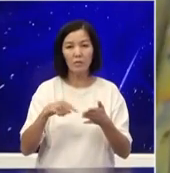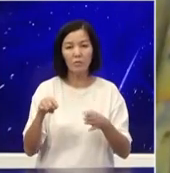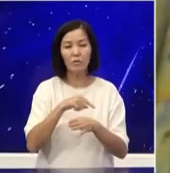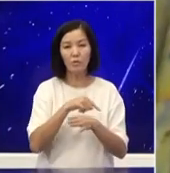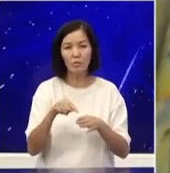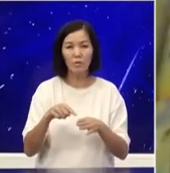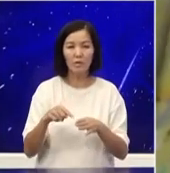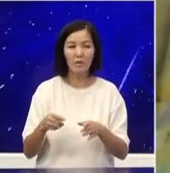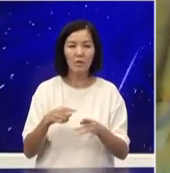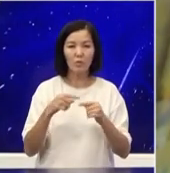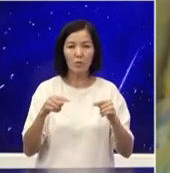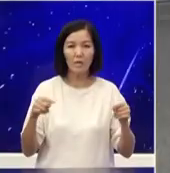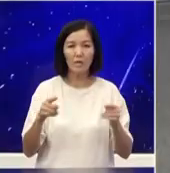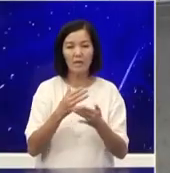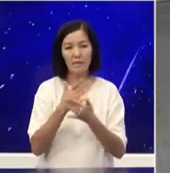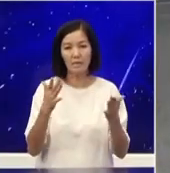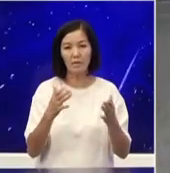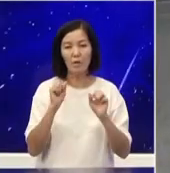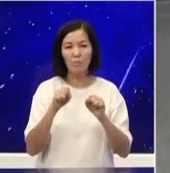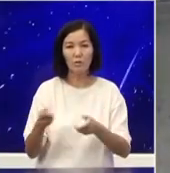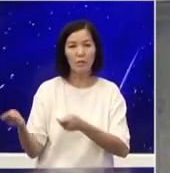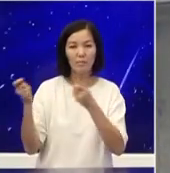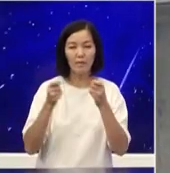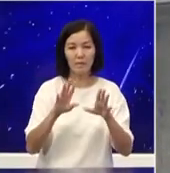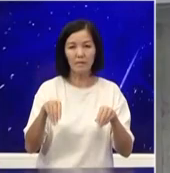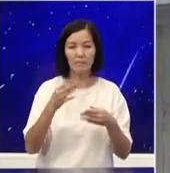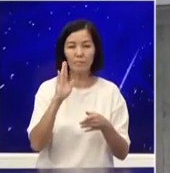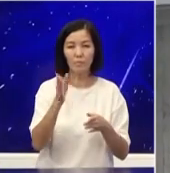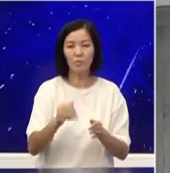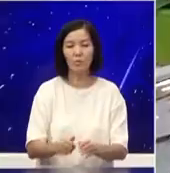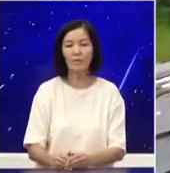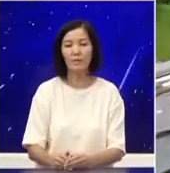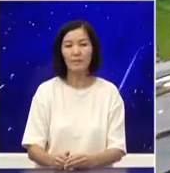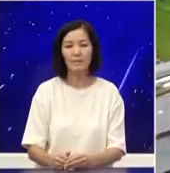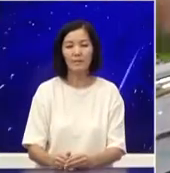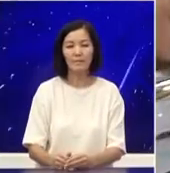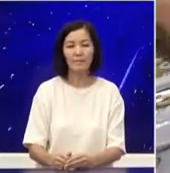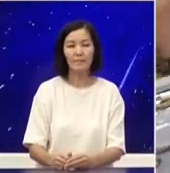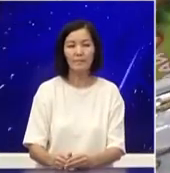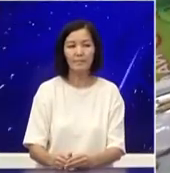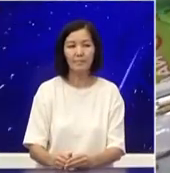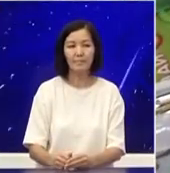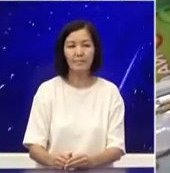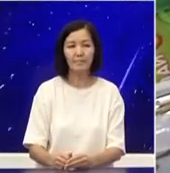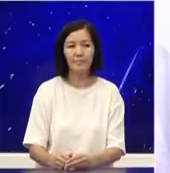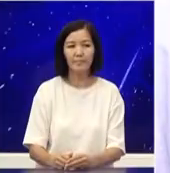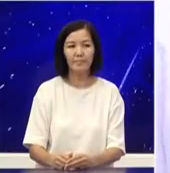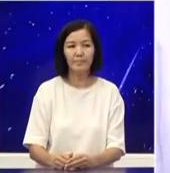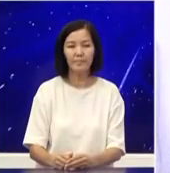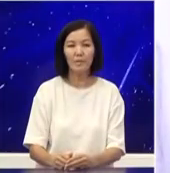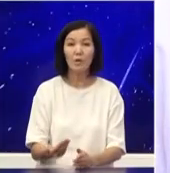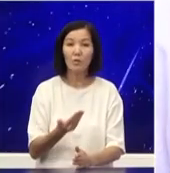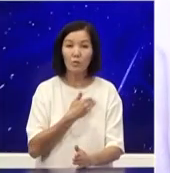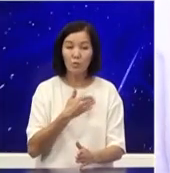альбомы, прописи и другие канцелярские товары. Все они дойдут до своих маленьких адресатов, заверяет руководитель волонтерского движения. Все, кто